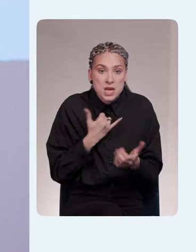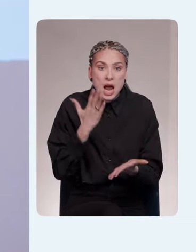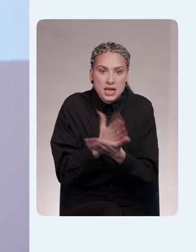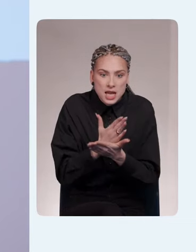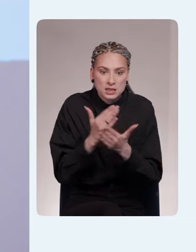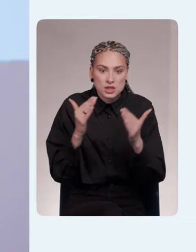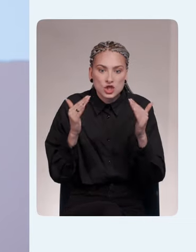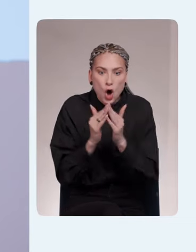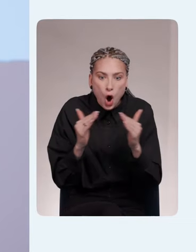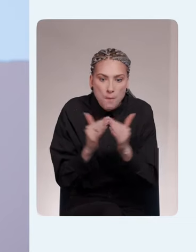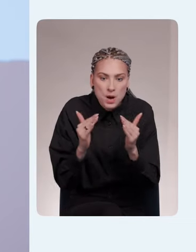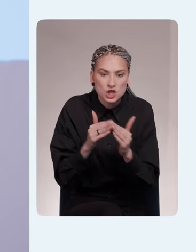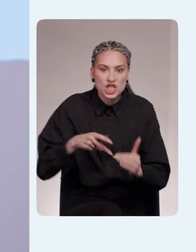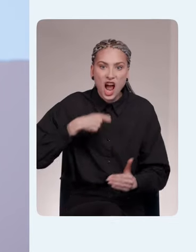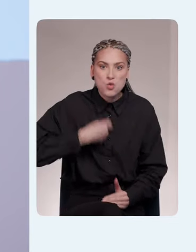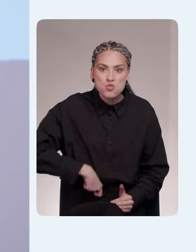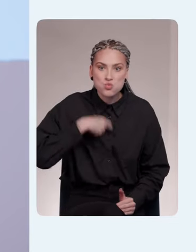дома домашняя куртка.